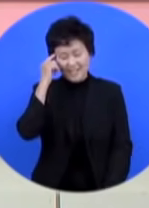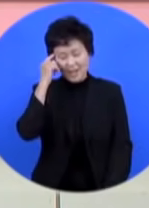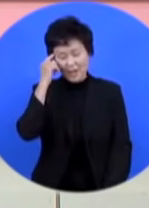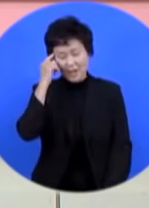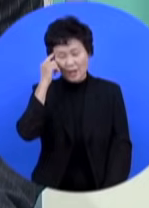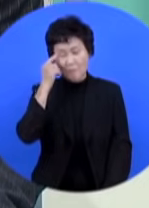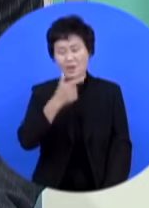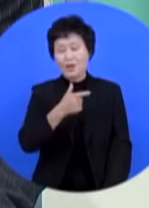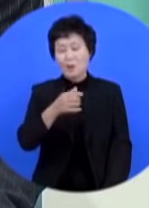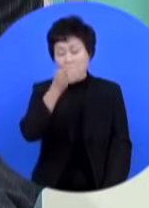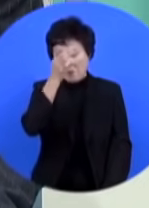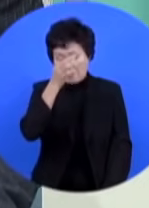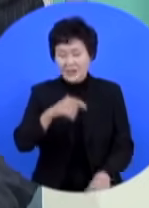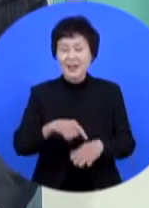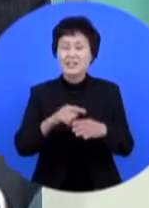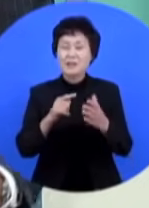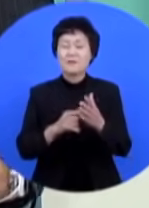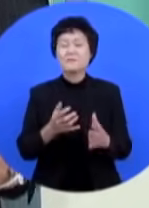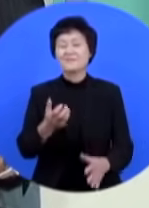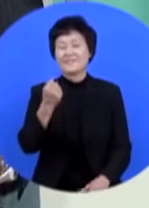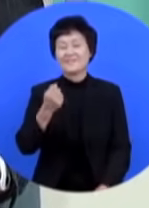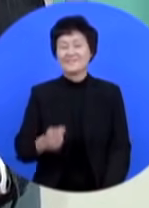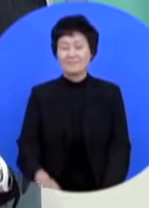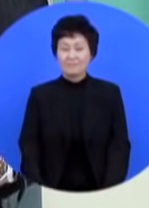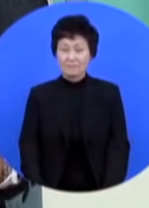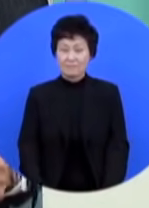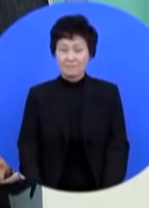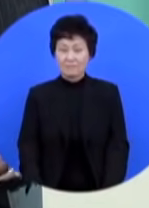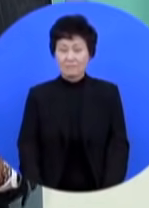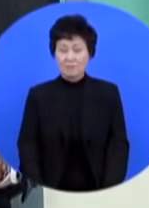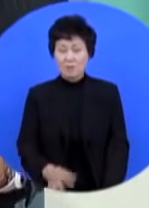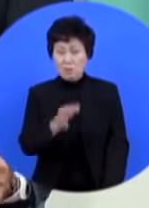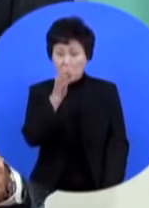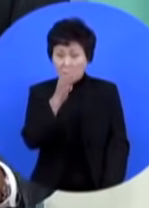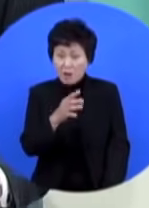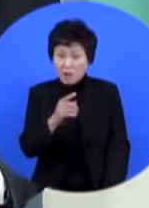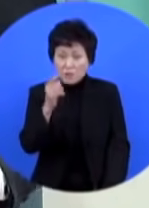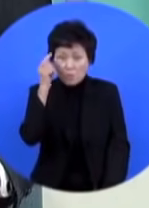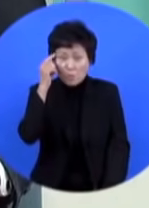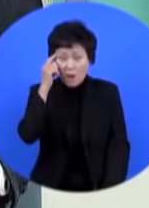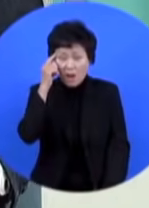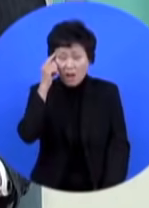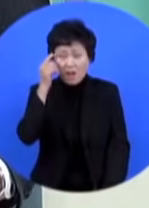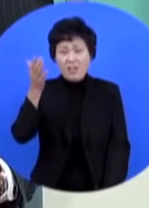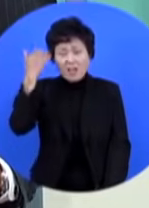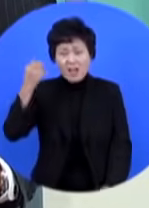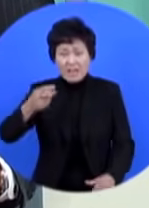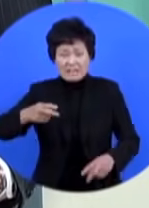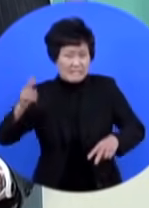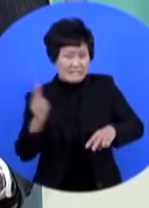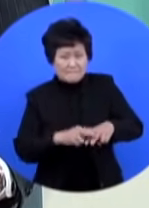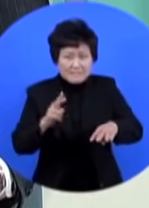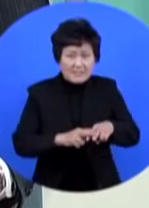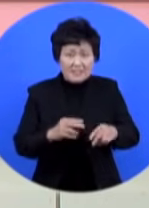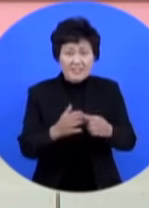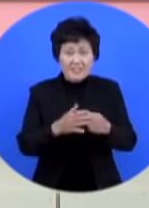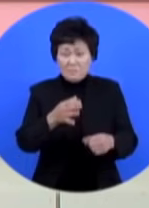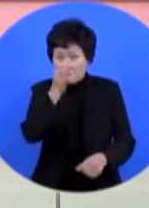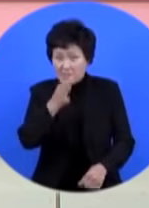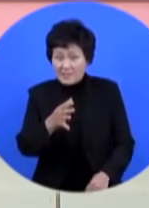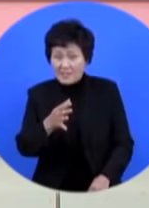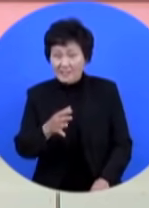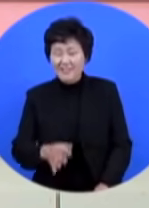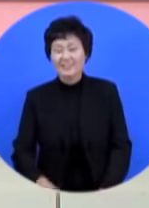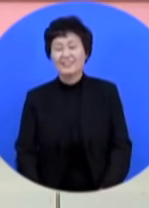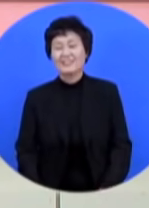그분이 그것 때문에 미안한 게 아니라 때리셨다며요. 제가 예 맞은 것은 그 1학년 담임 선생님이